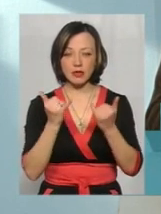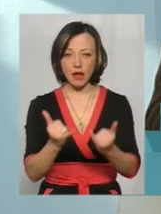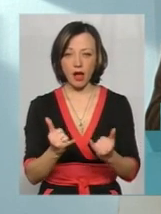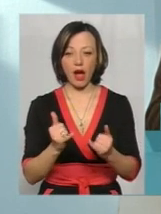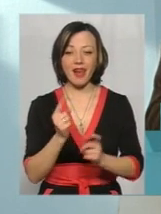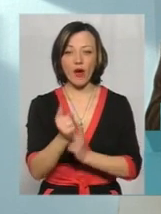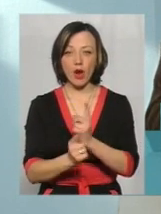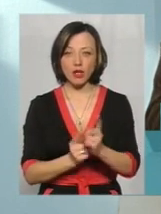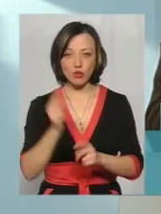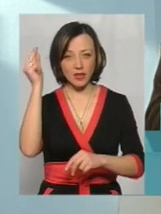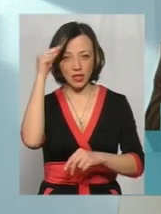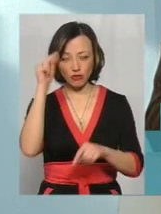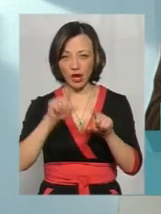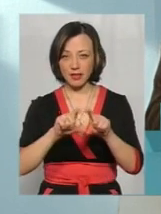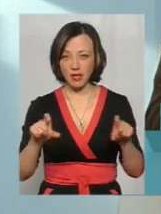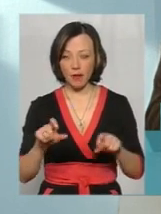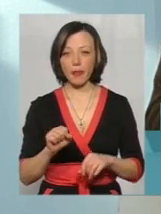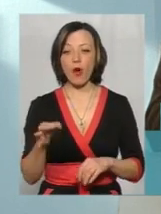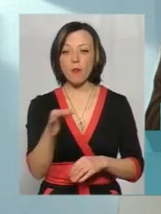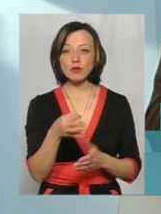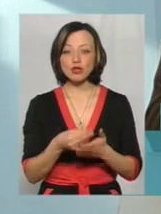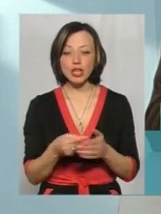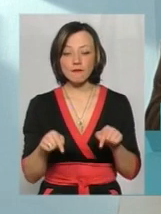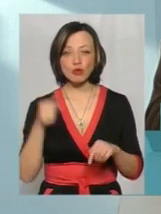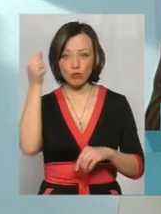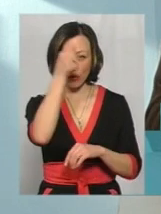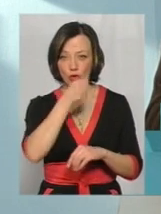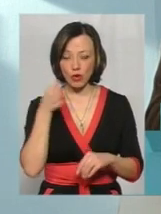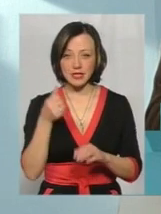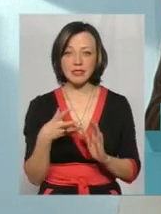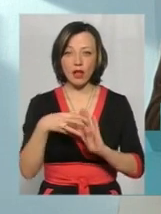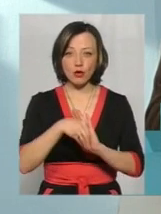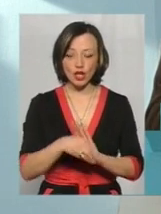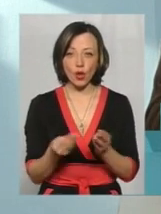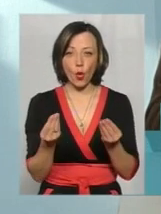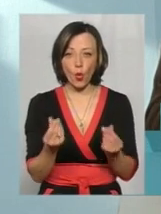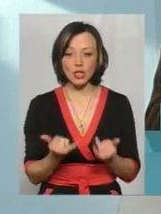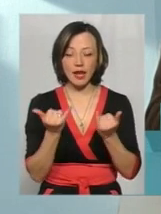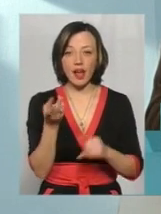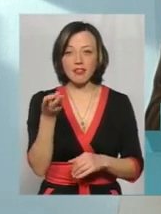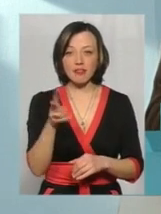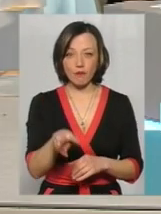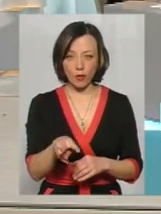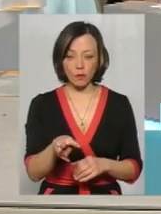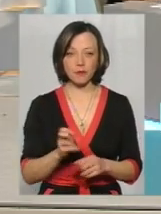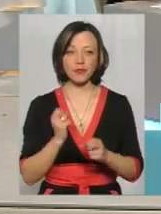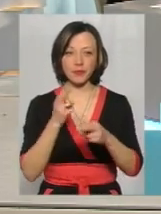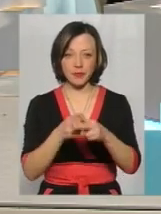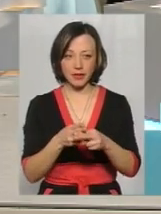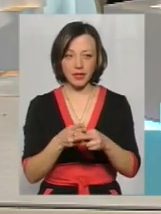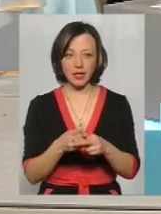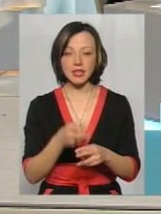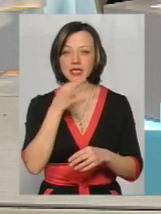реорганізованих навчальних закладів. В обласному бюджеті вже в цьому році ми передбачаємо кошти для 2 автобусів. Хочу вас перебити. Будь